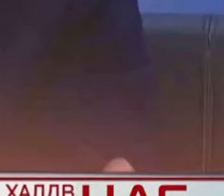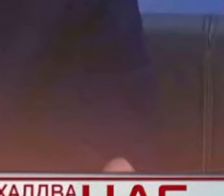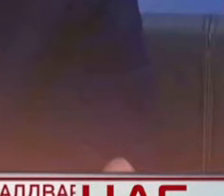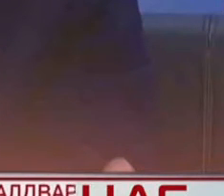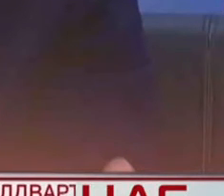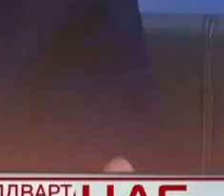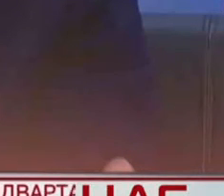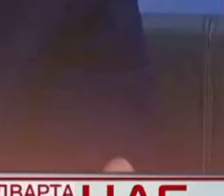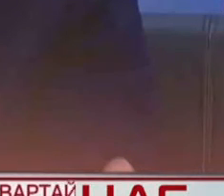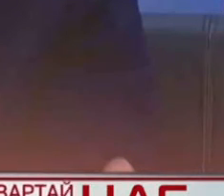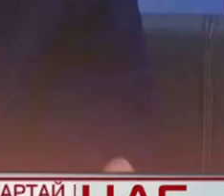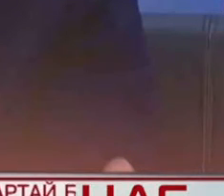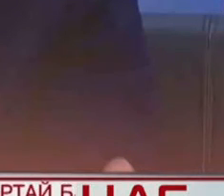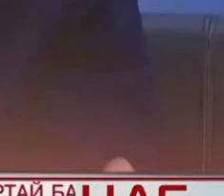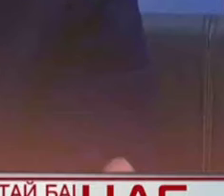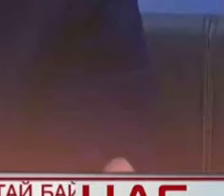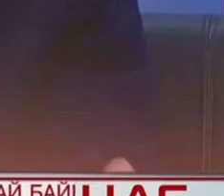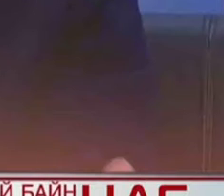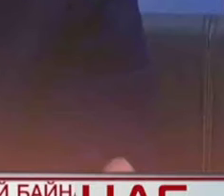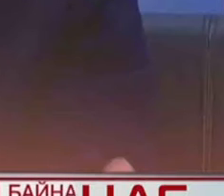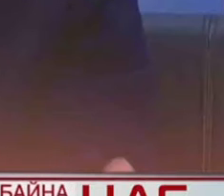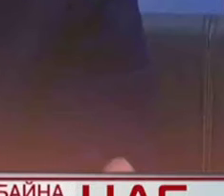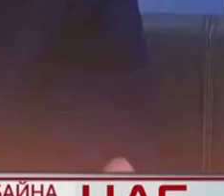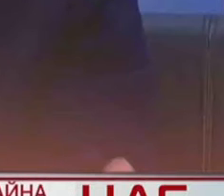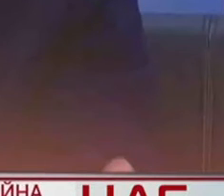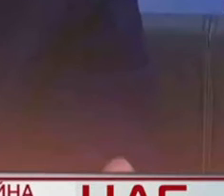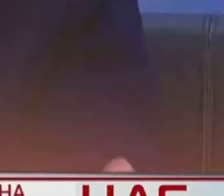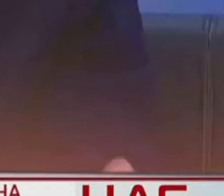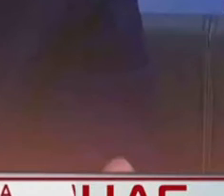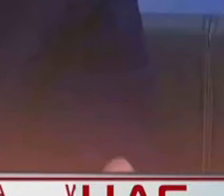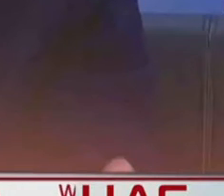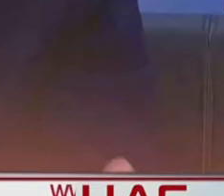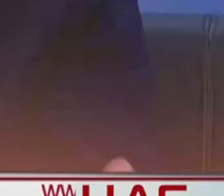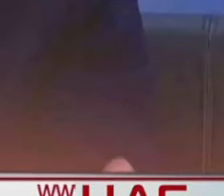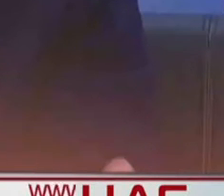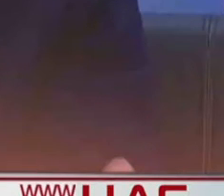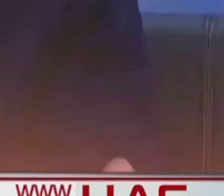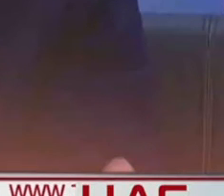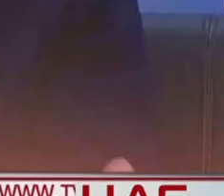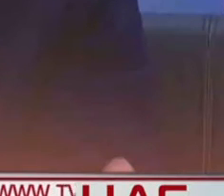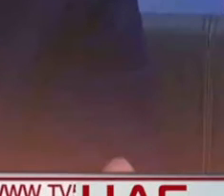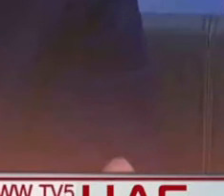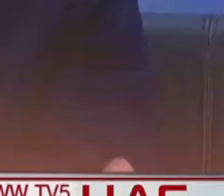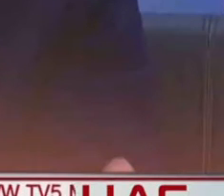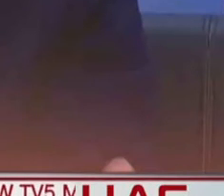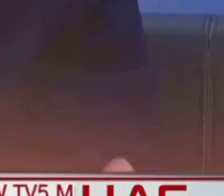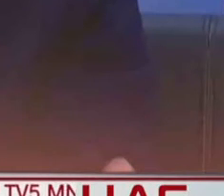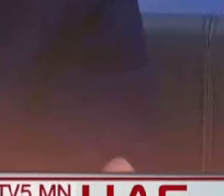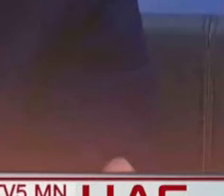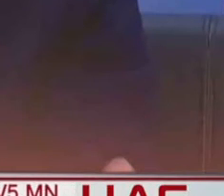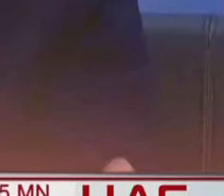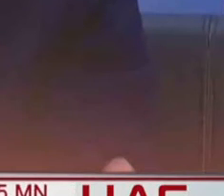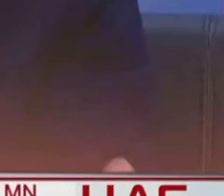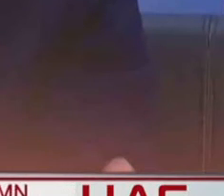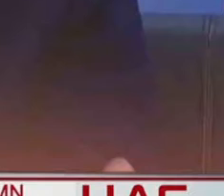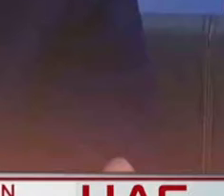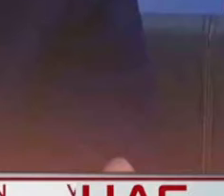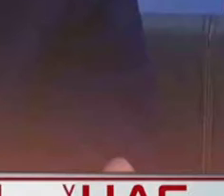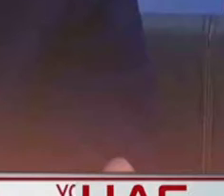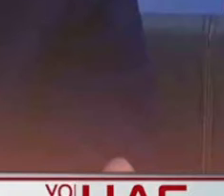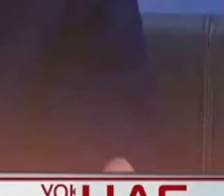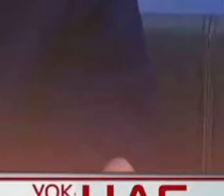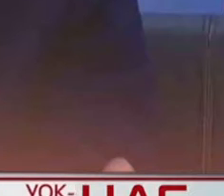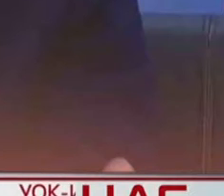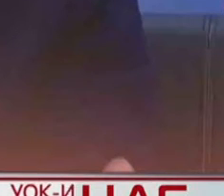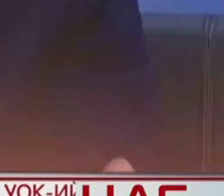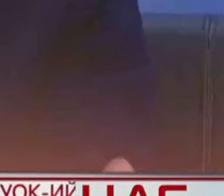эхлэх шалгалтад нийтдээ 40 мянган гаруй хүүхэд хамрагдах тооцоо байгаа юм а. За тэгвэл боловсрал шинжлэх ухааны сайд Л.Энх Амгалан нэгч